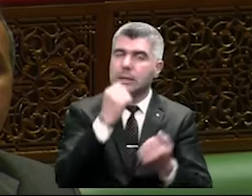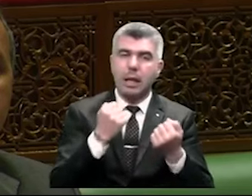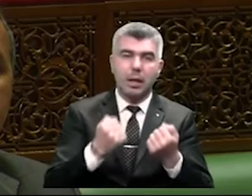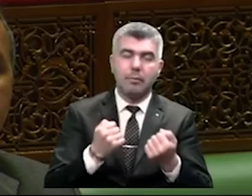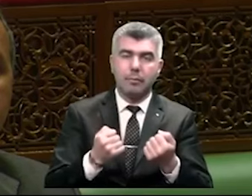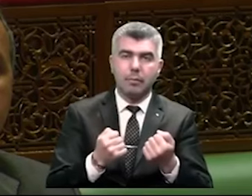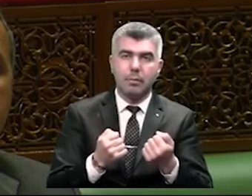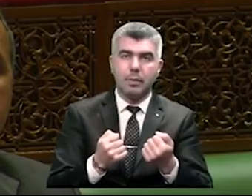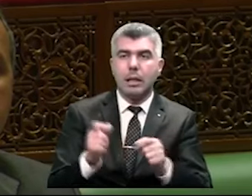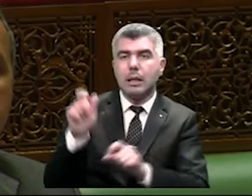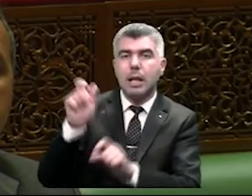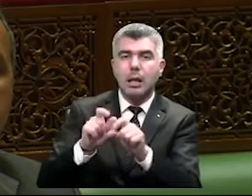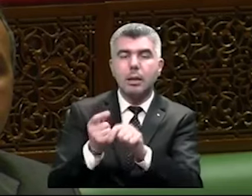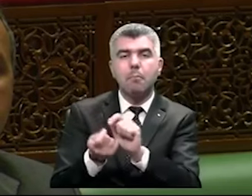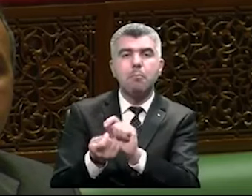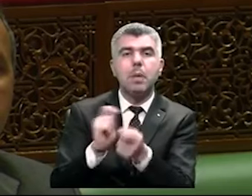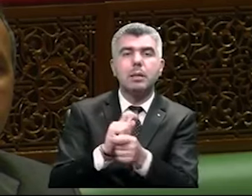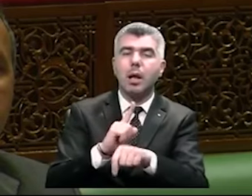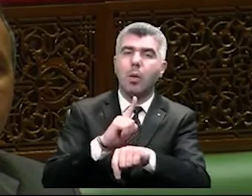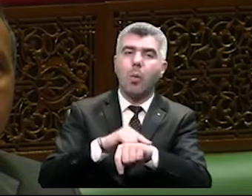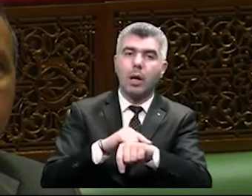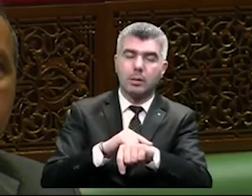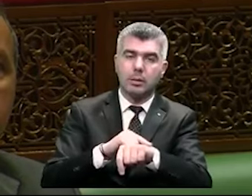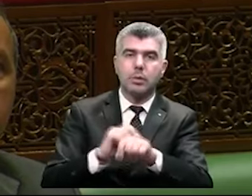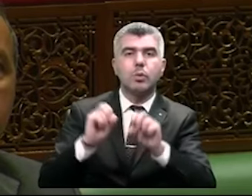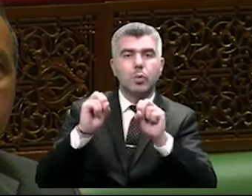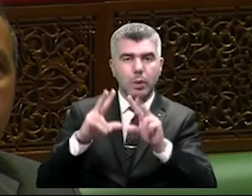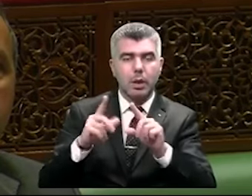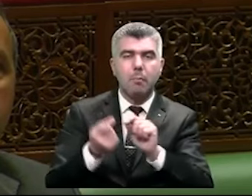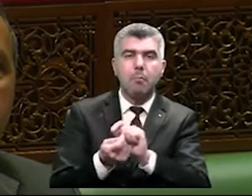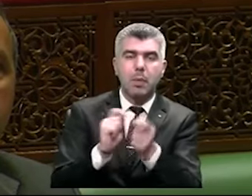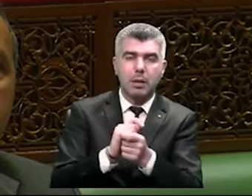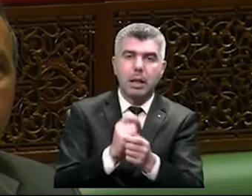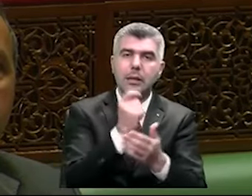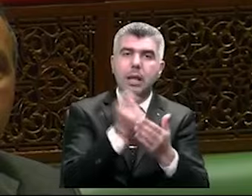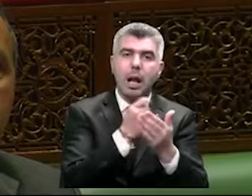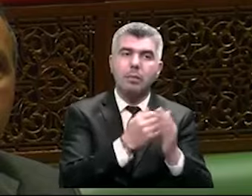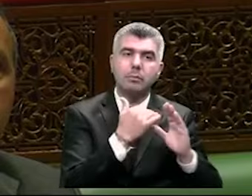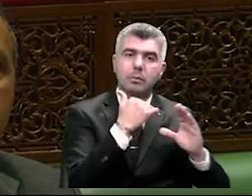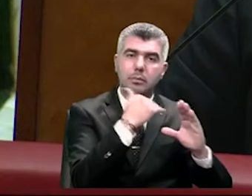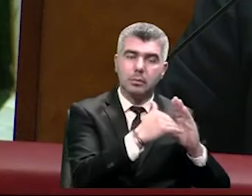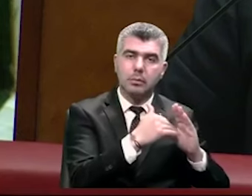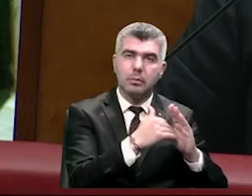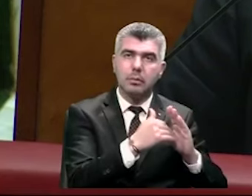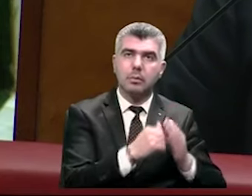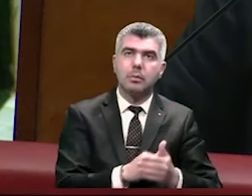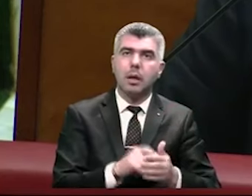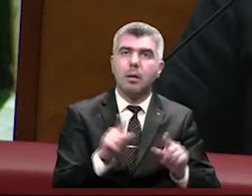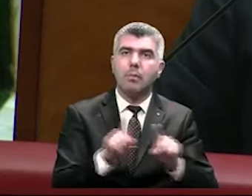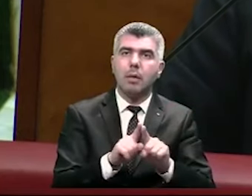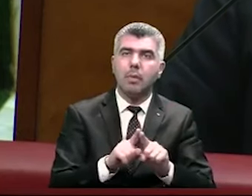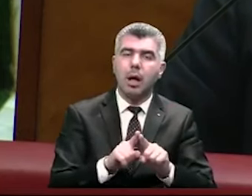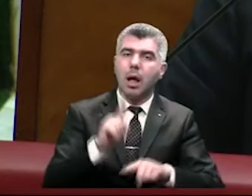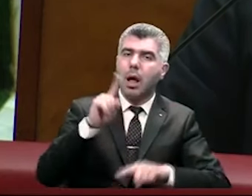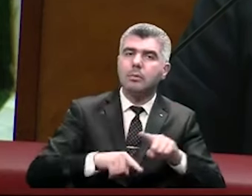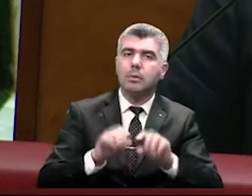الناس طلبناه باش يبدلوا التوقيت و وهما مستعدين باش يبدلوا التق داروا لكم طلب ولكن الطلب دائما مرفوض